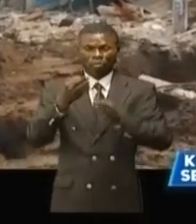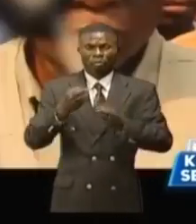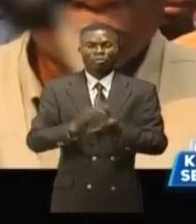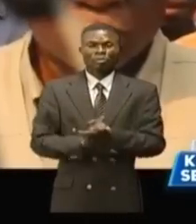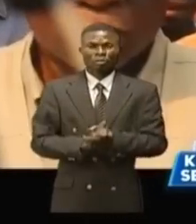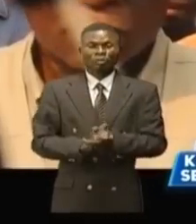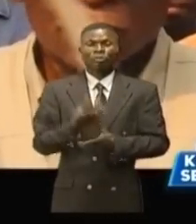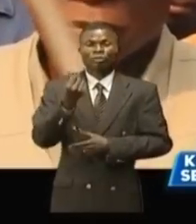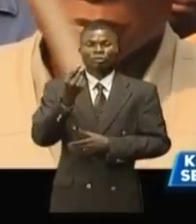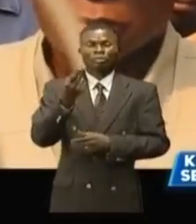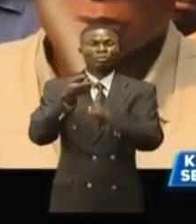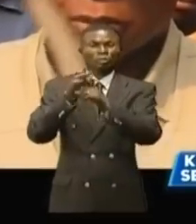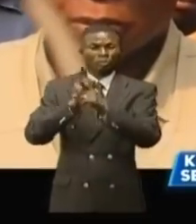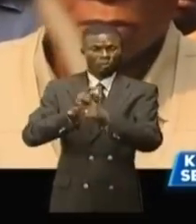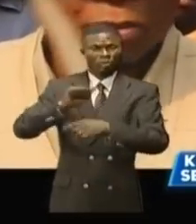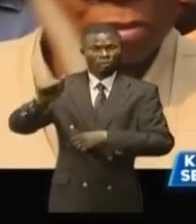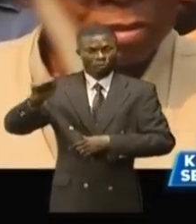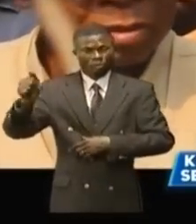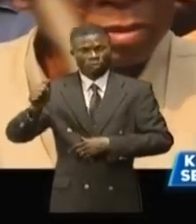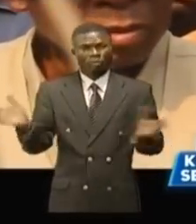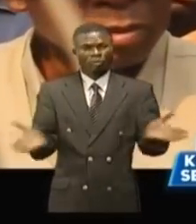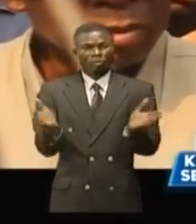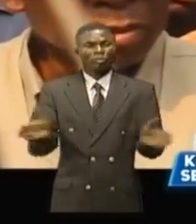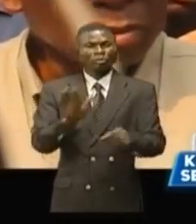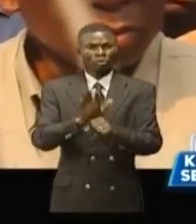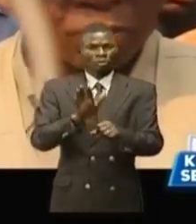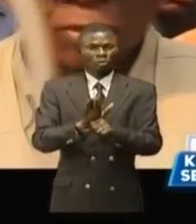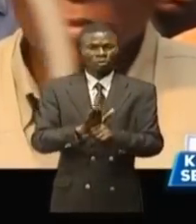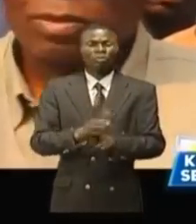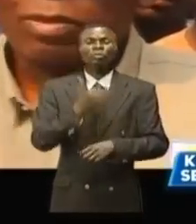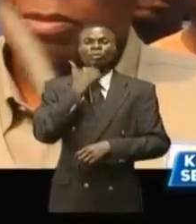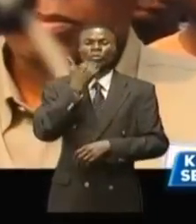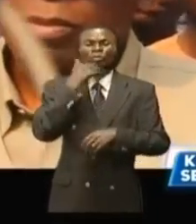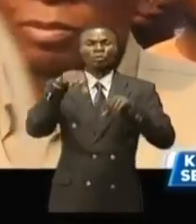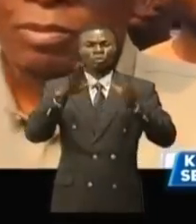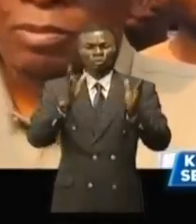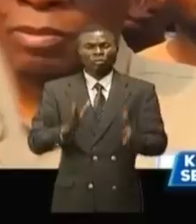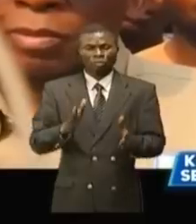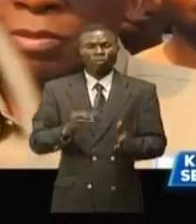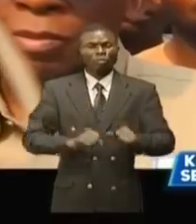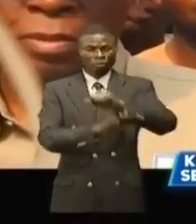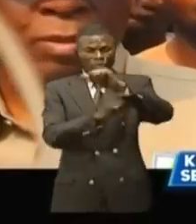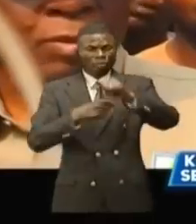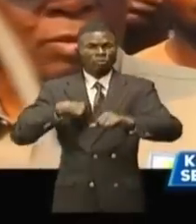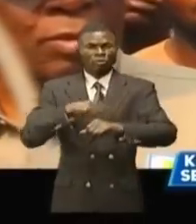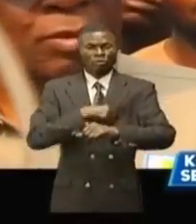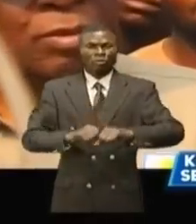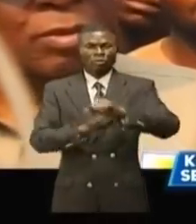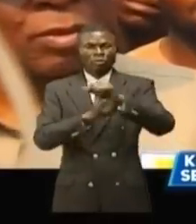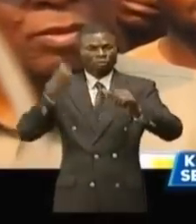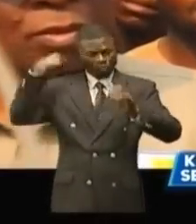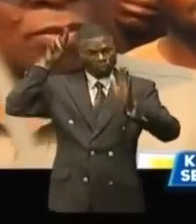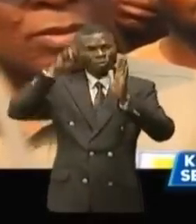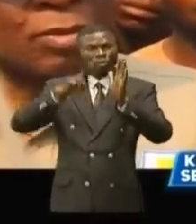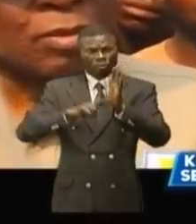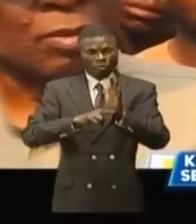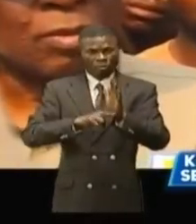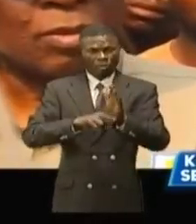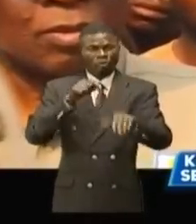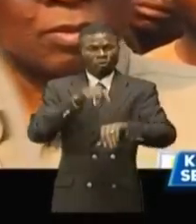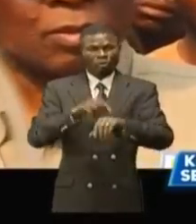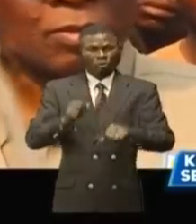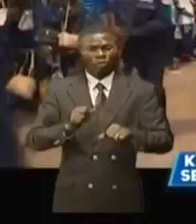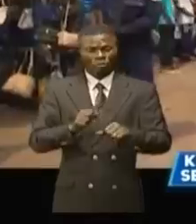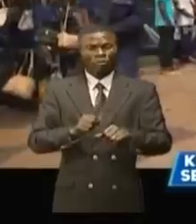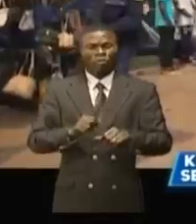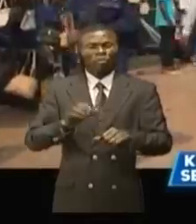sous préfinancement. Et là, nous encourageons beaucoup les opérateurs économiques qui nous accompagnent qui accompagnent le gouvernement en acceptant de prendre des risques